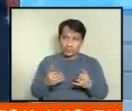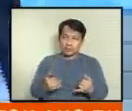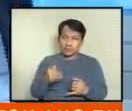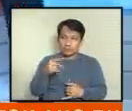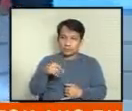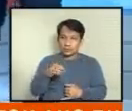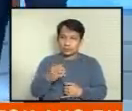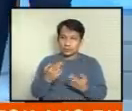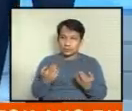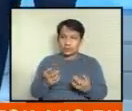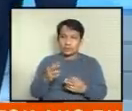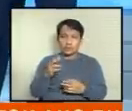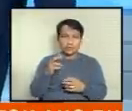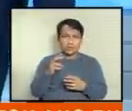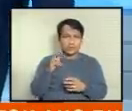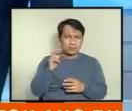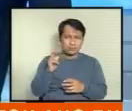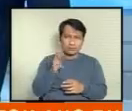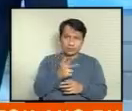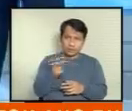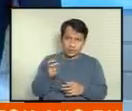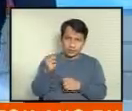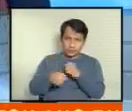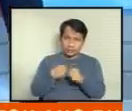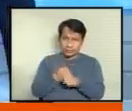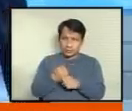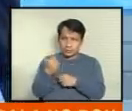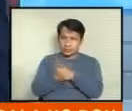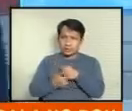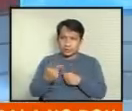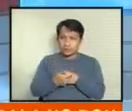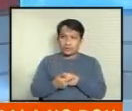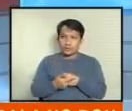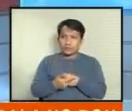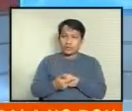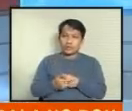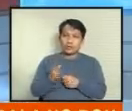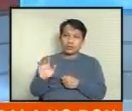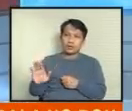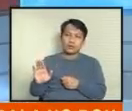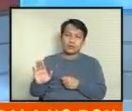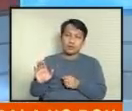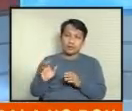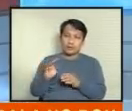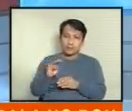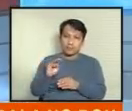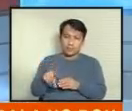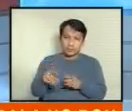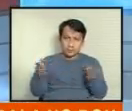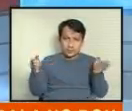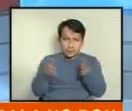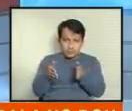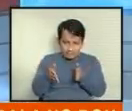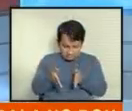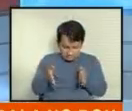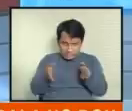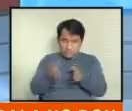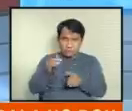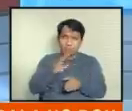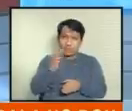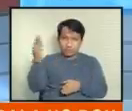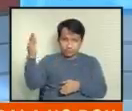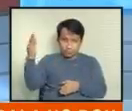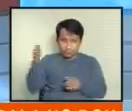Pansipit River matapos ang halos 300 taon? Ito po sa Google Map naman. Ito po ay malit na lamang, itong kulay blue na